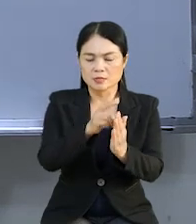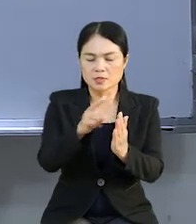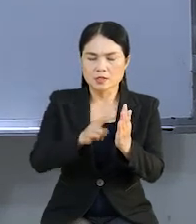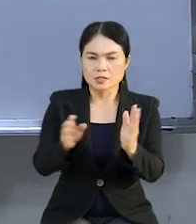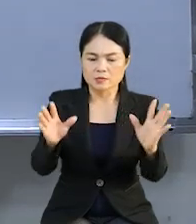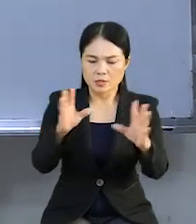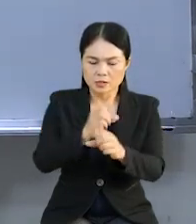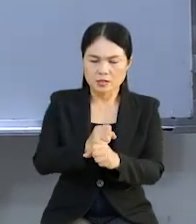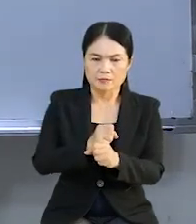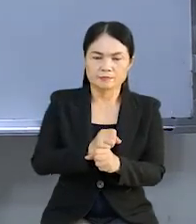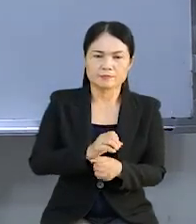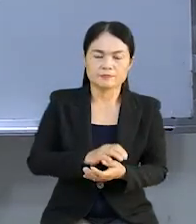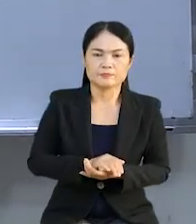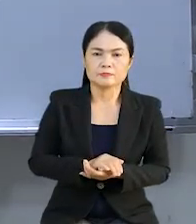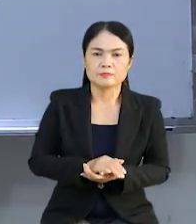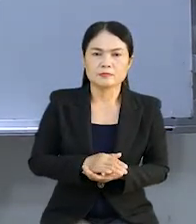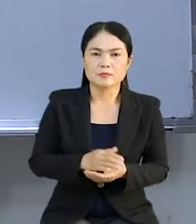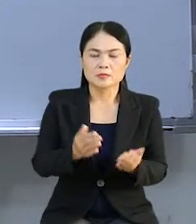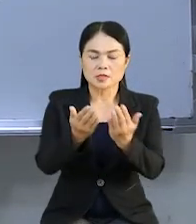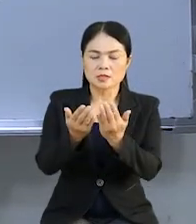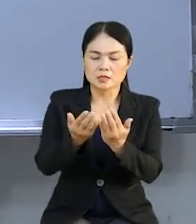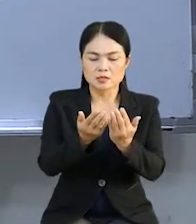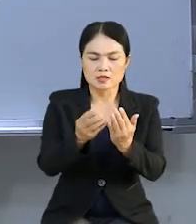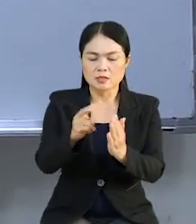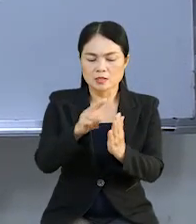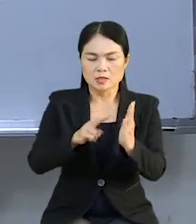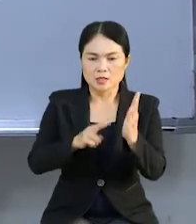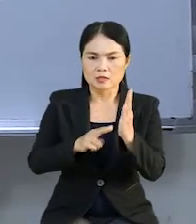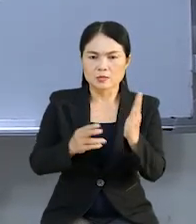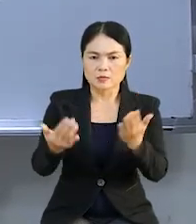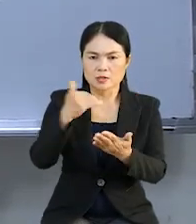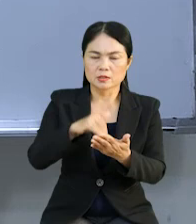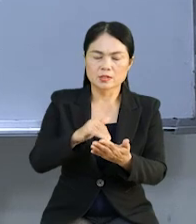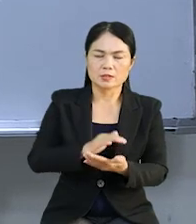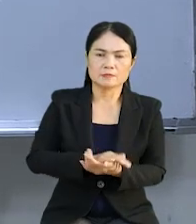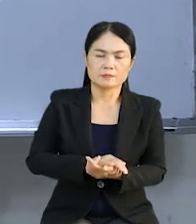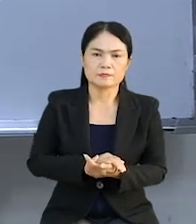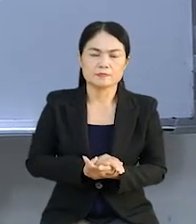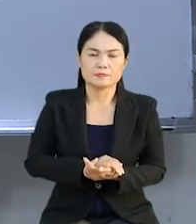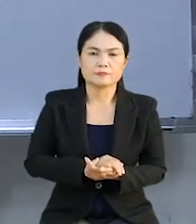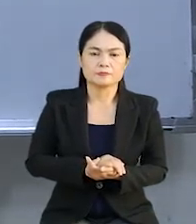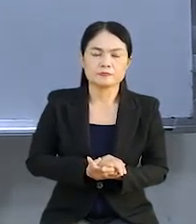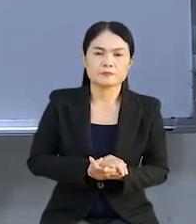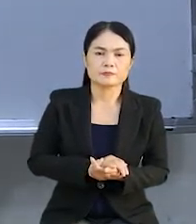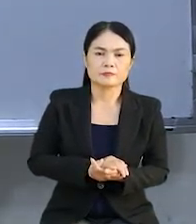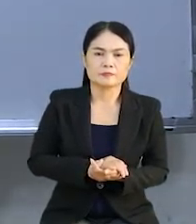ប់បាទលោកគ្រូឲ្យកូនអានអត្ថបទម្ដងទៀតណាកូនណា